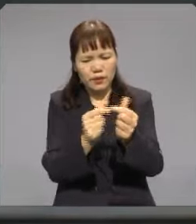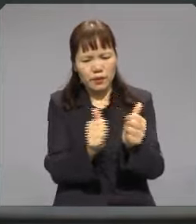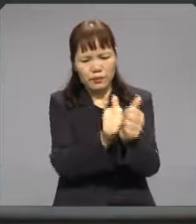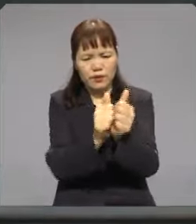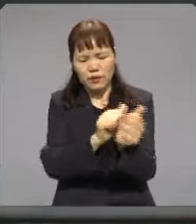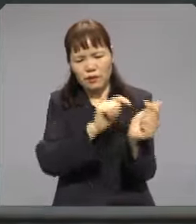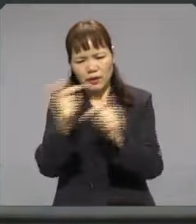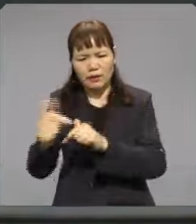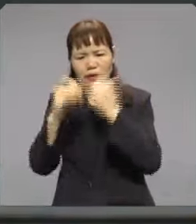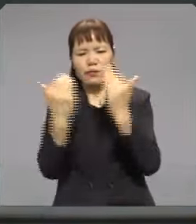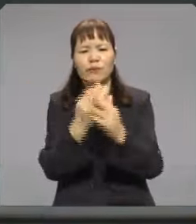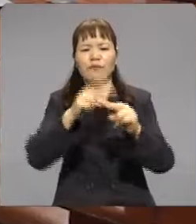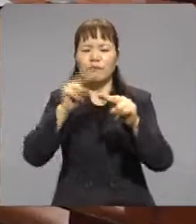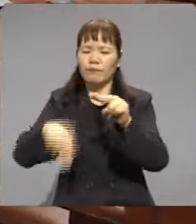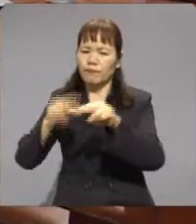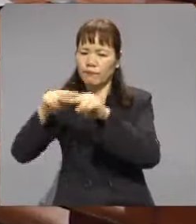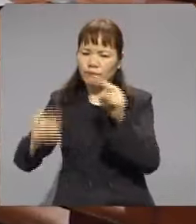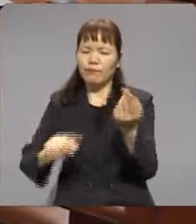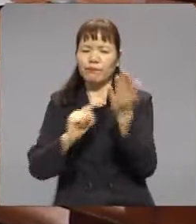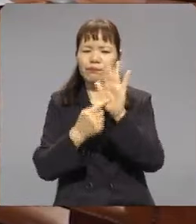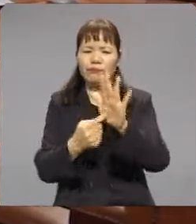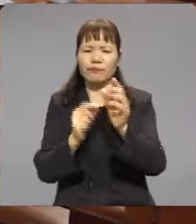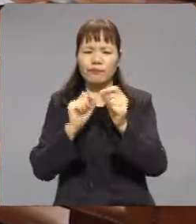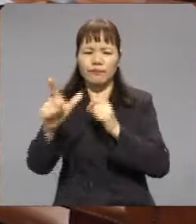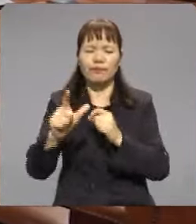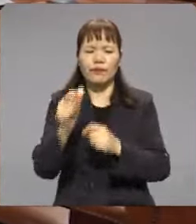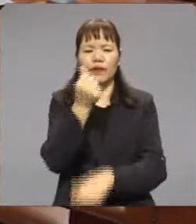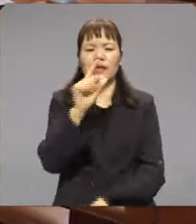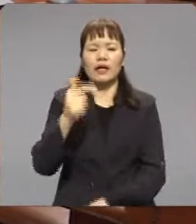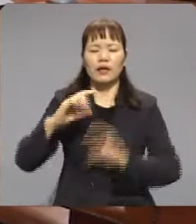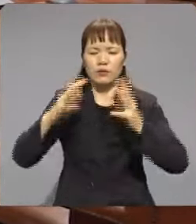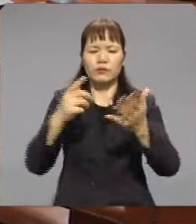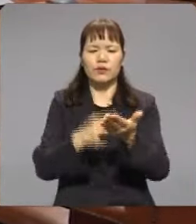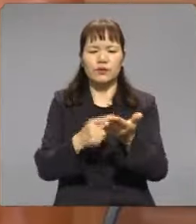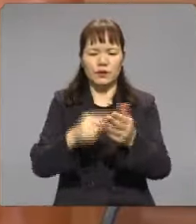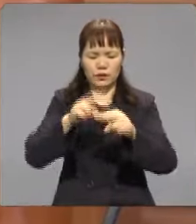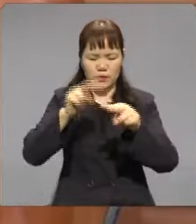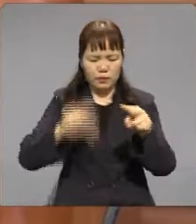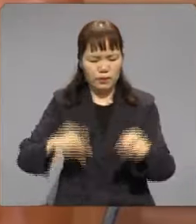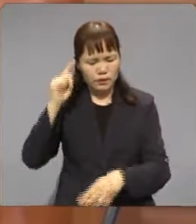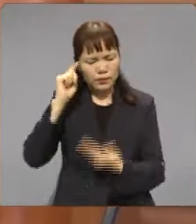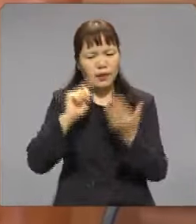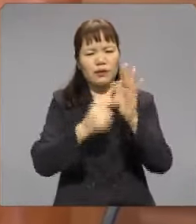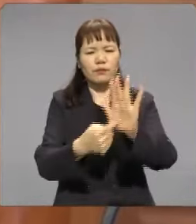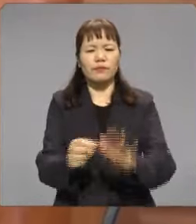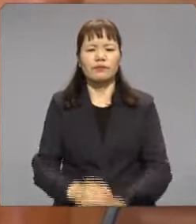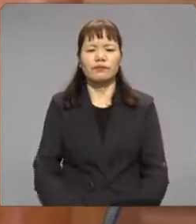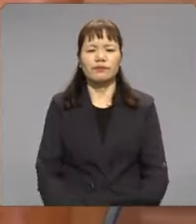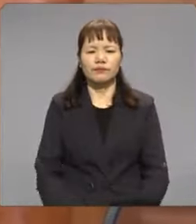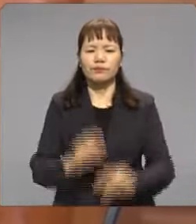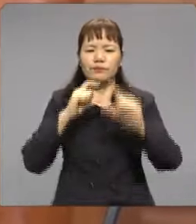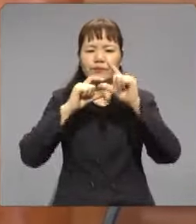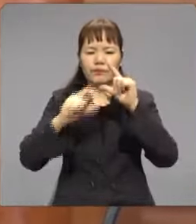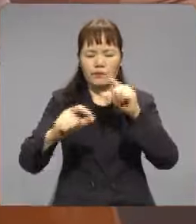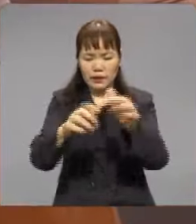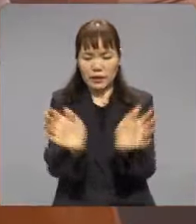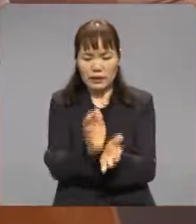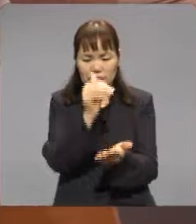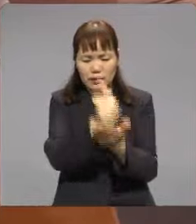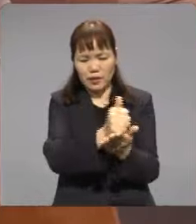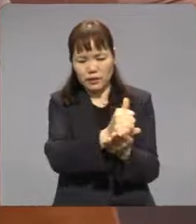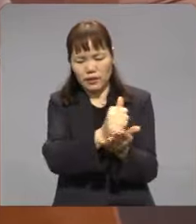참모진들이 사의를 표했습니다. 한덕수 국무총리도 퇴진 의사를 밝힌 만큼 일부 부처